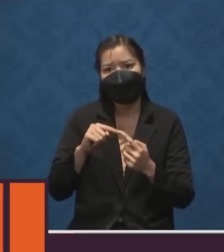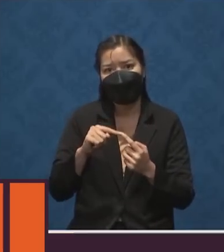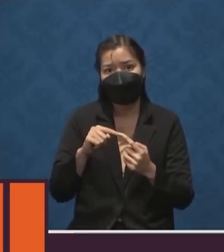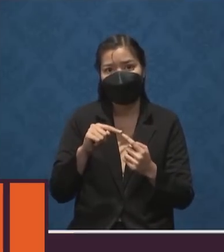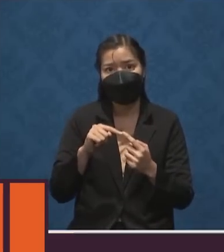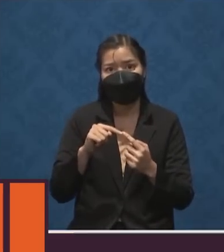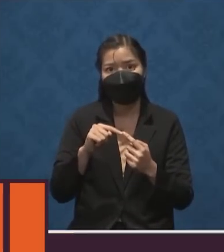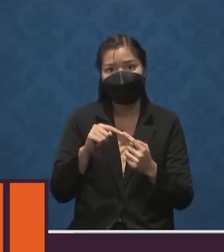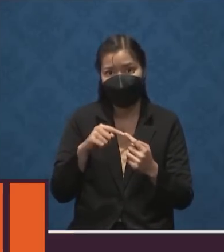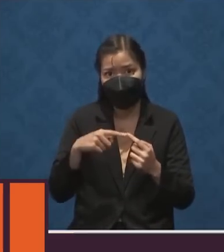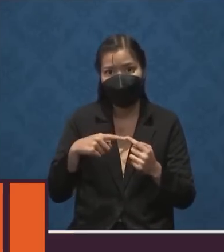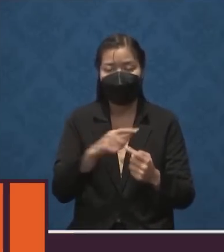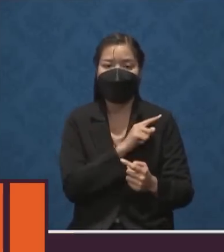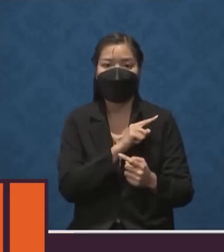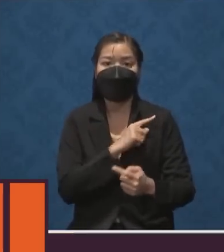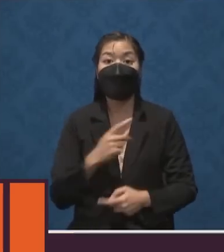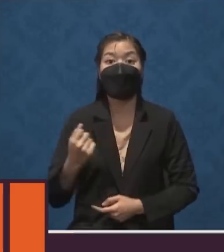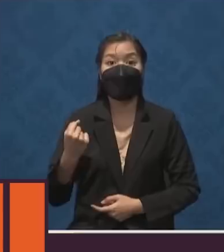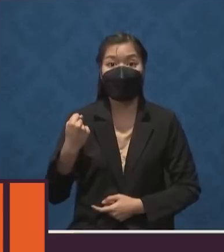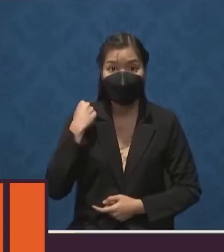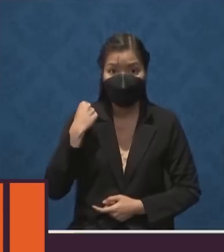请 disappears wildlife